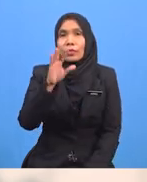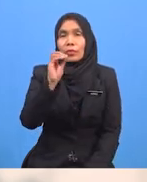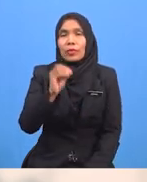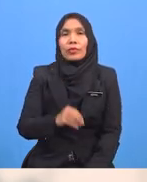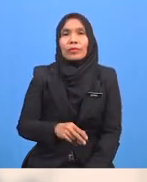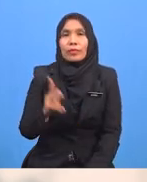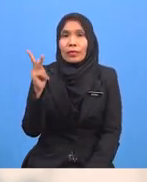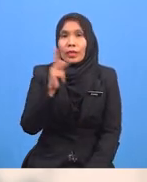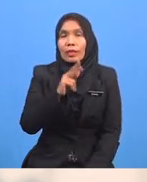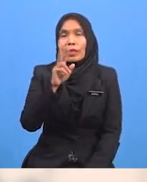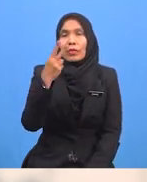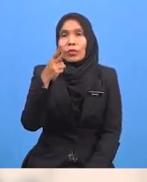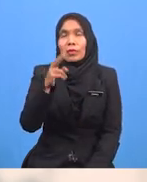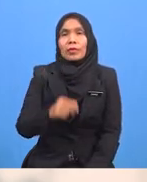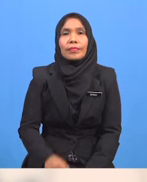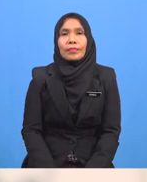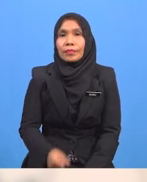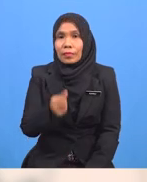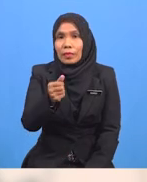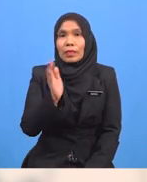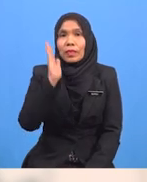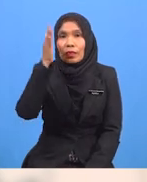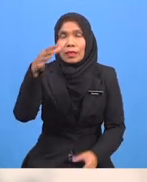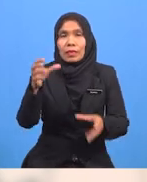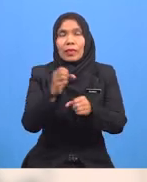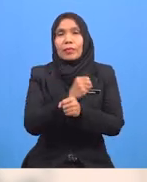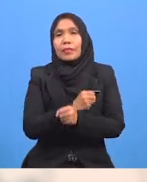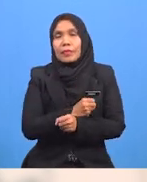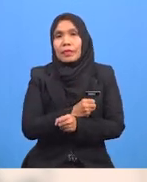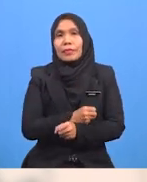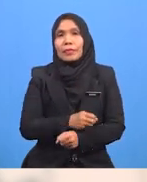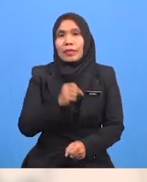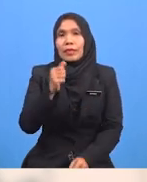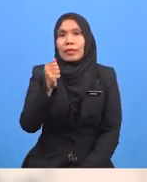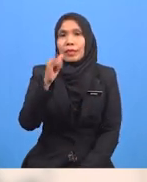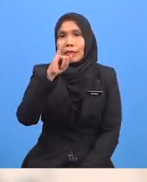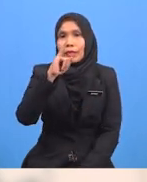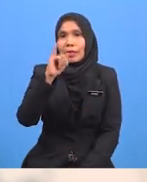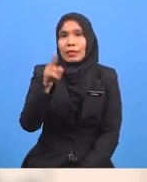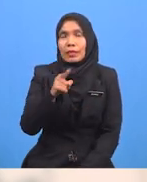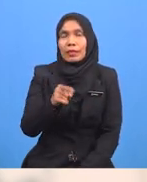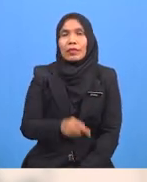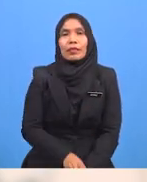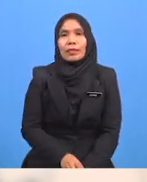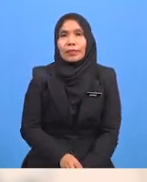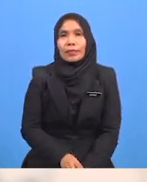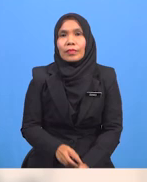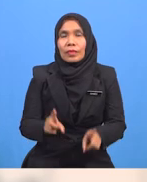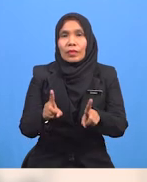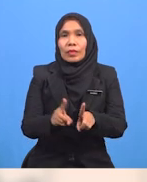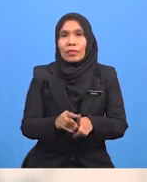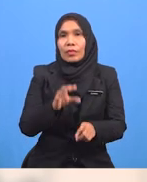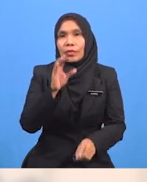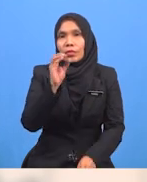darat 12 anda akan dapat nilai Sin sudut B = sifar perpuluhan